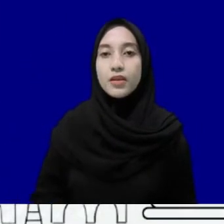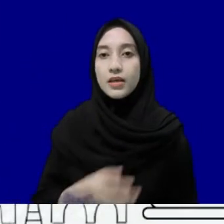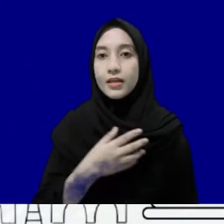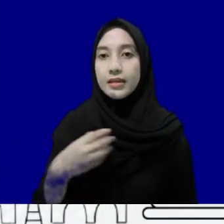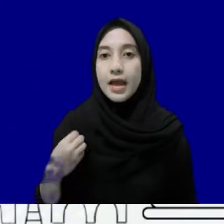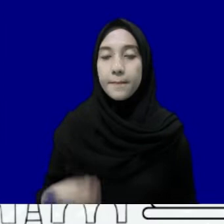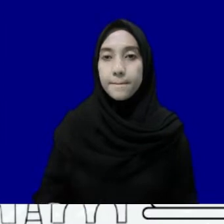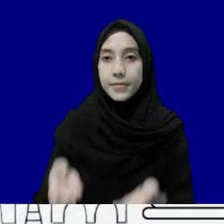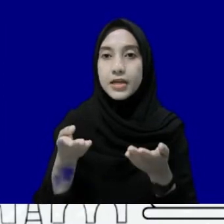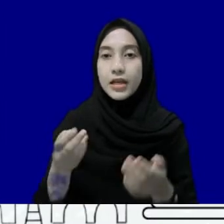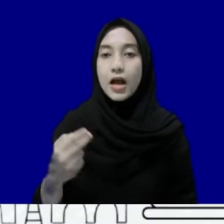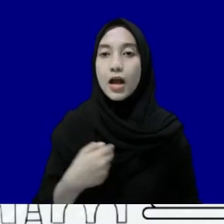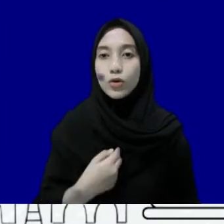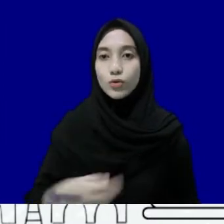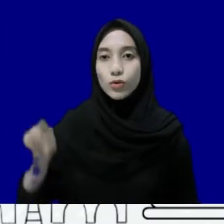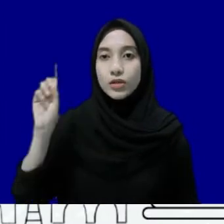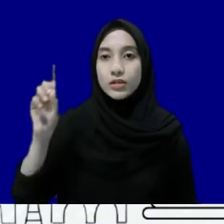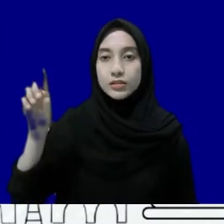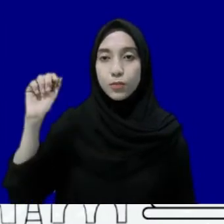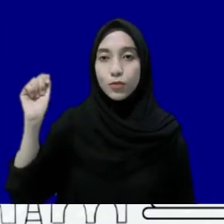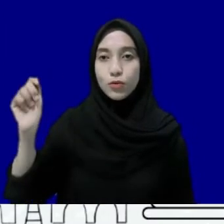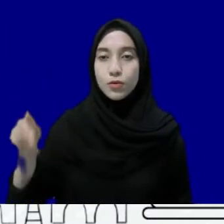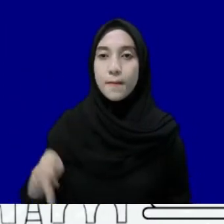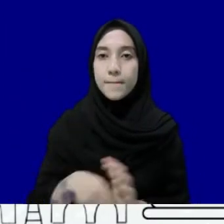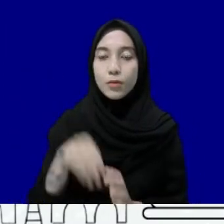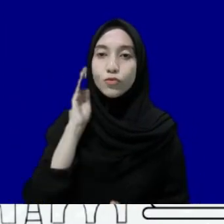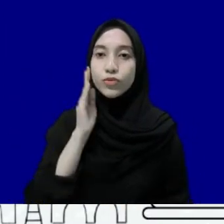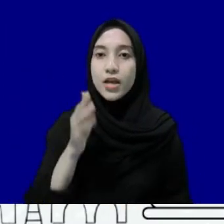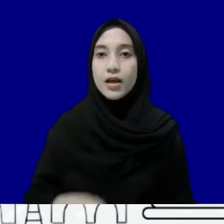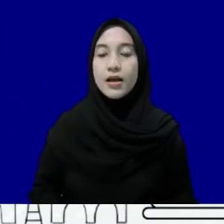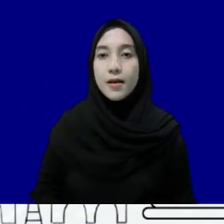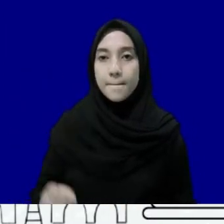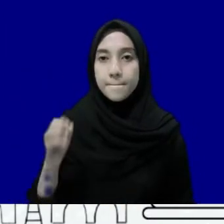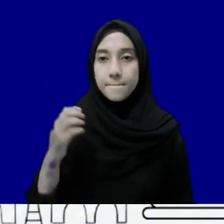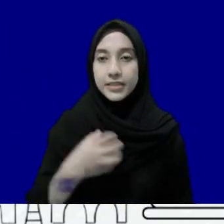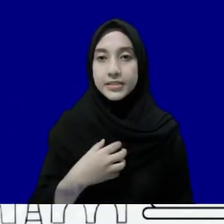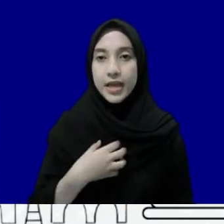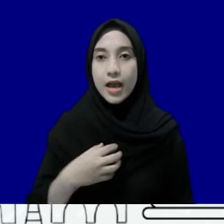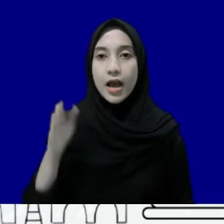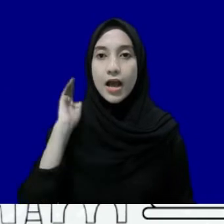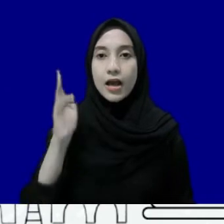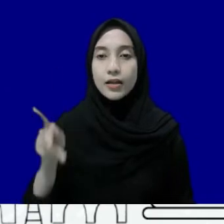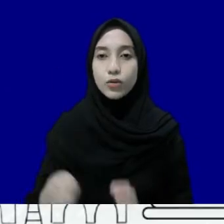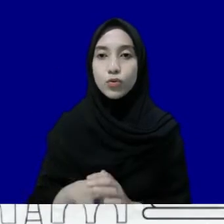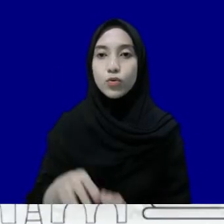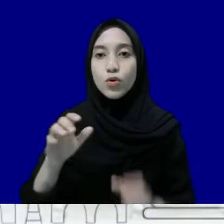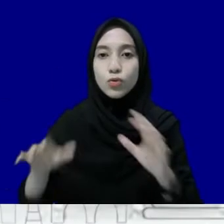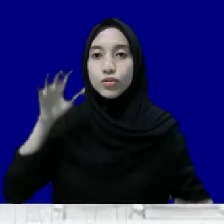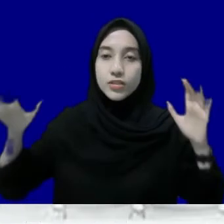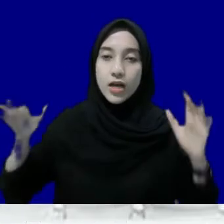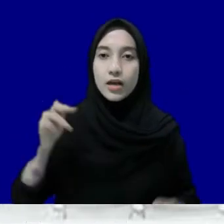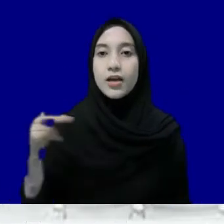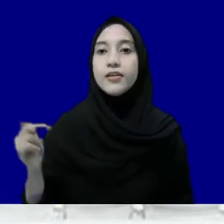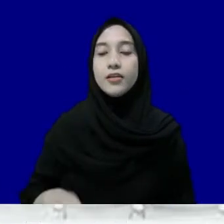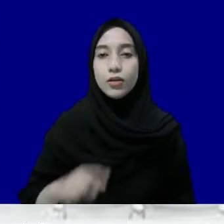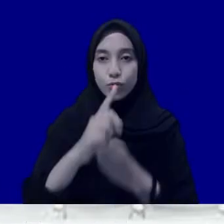Nah, tanpa perjuangan para pemuda-pemudi saat itu, Indonesia mungkin saja tidak dapat bersatu melawan penjajah. Namun,